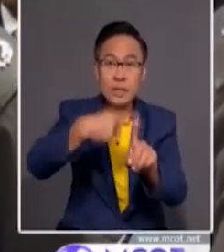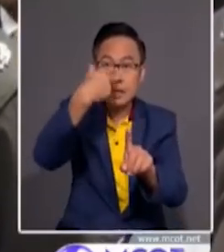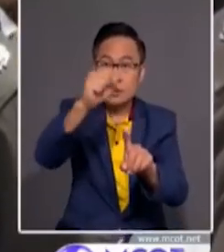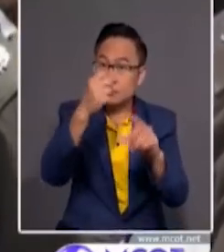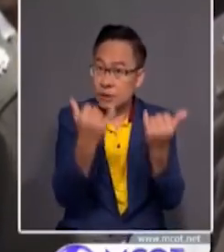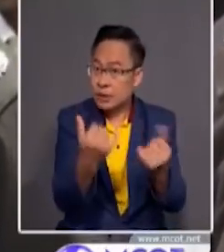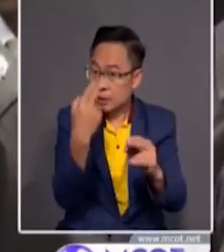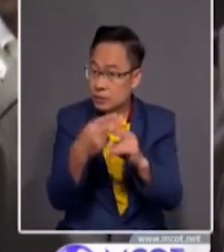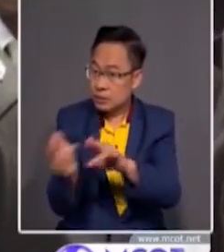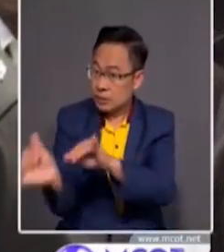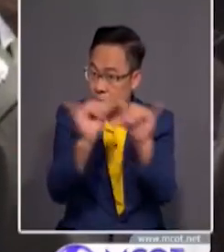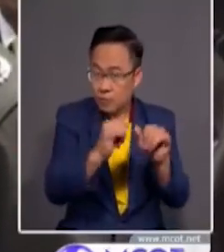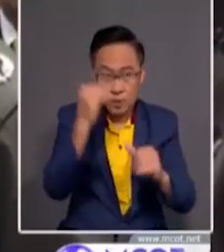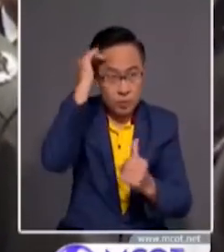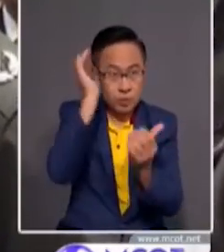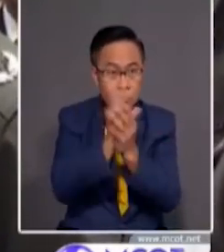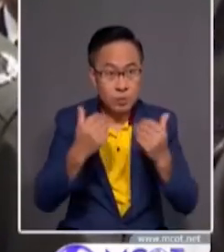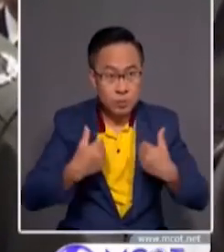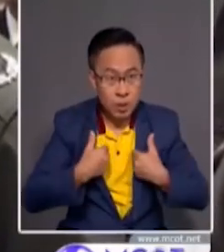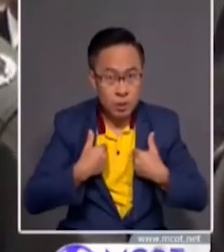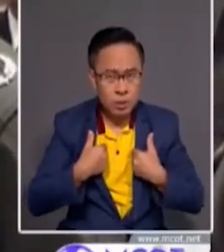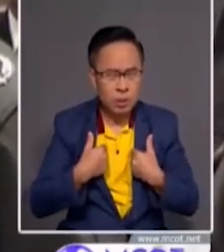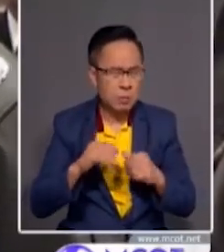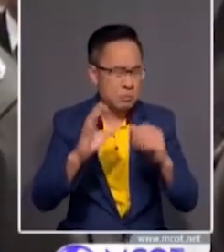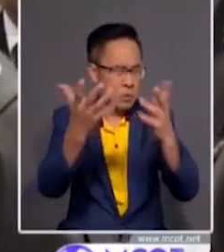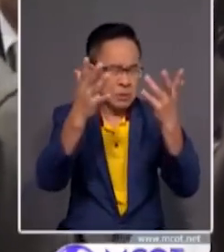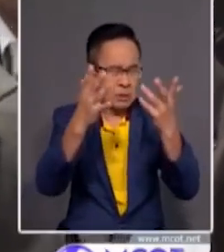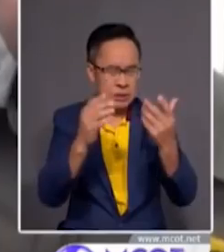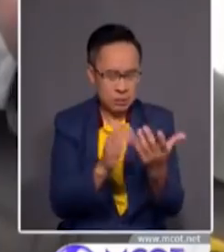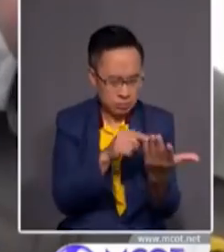ต่าง ๆผมไม่ได้ยินนะ